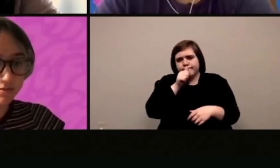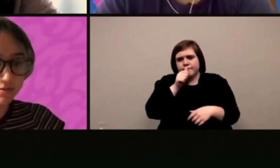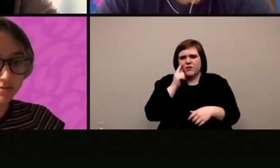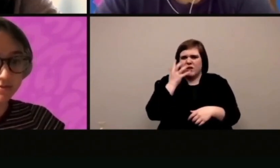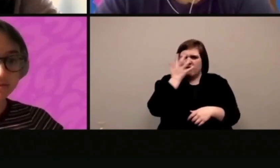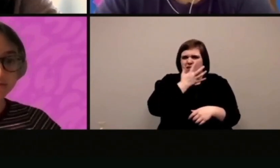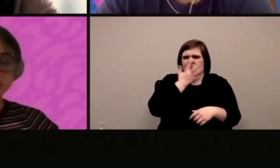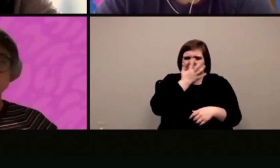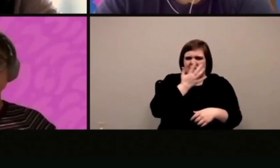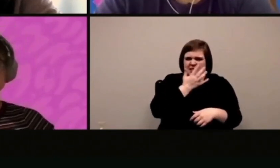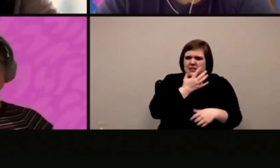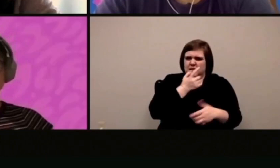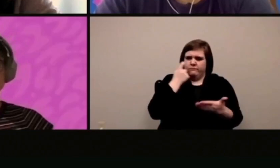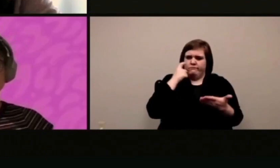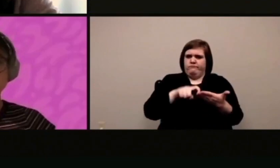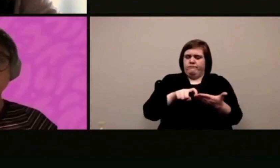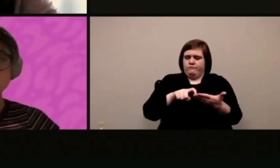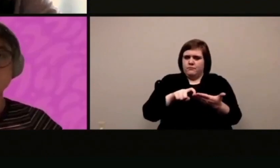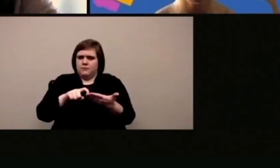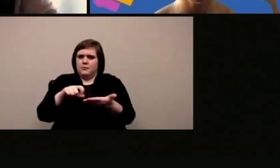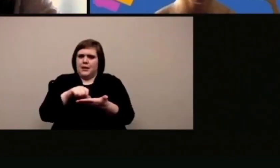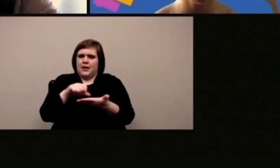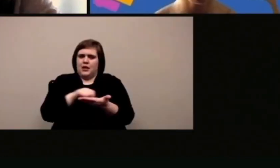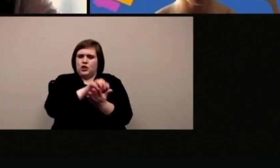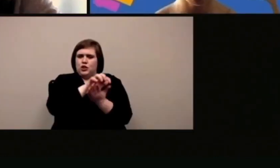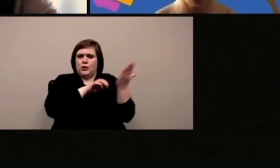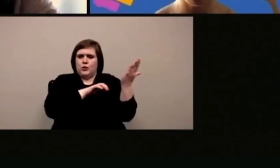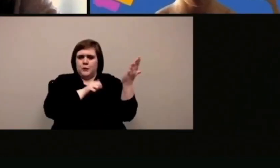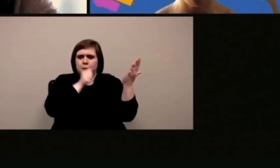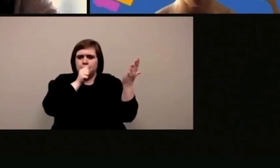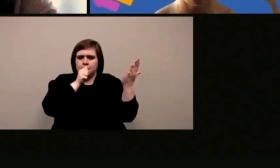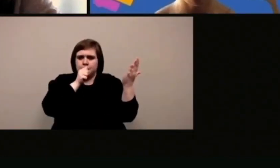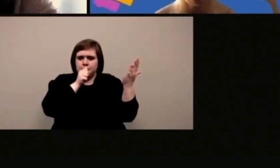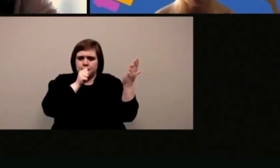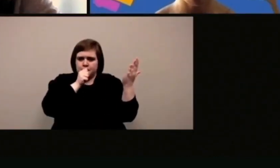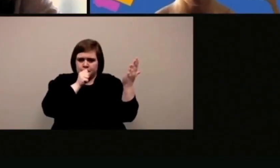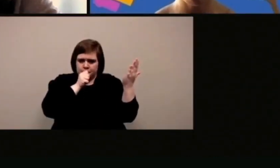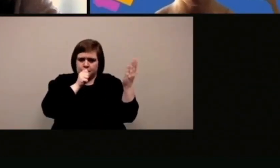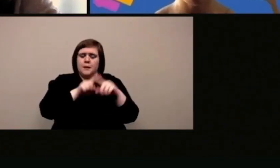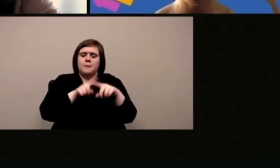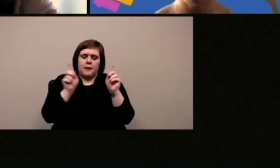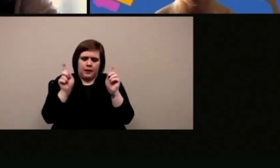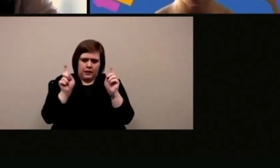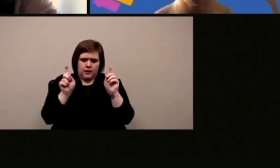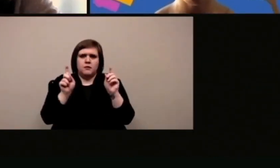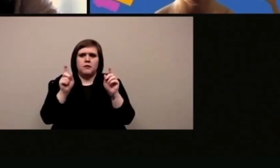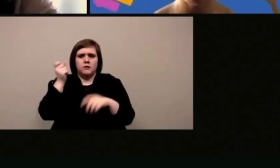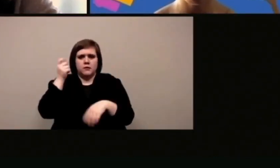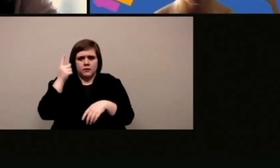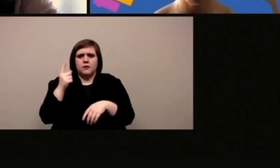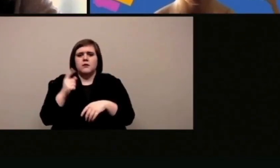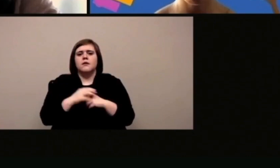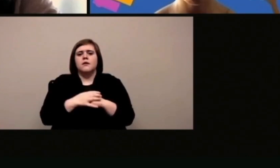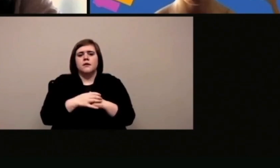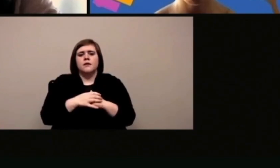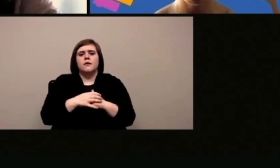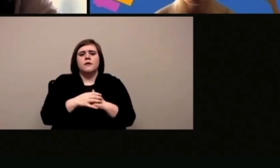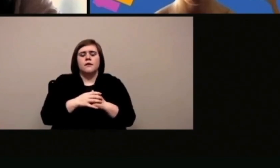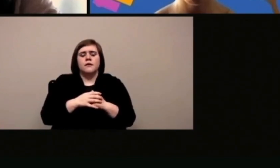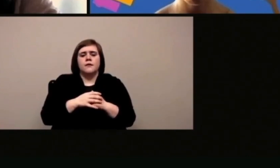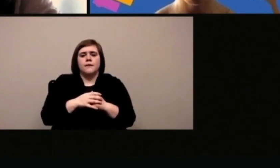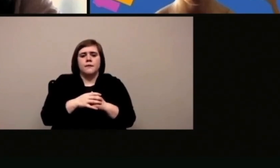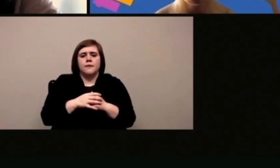LGADPに関する内容なんですけれどもそうですね私たち